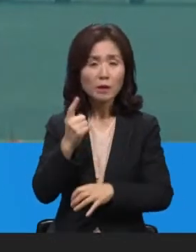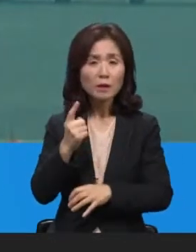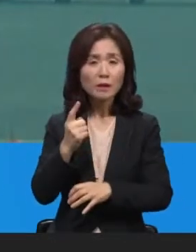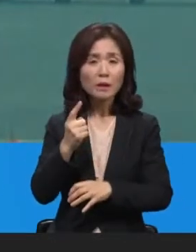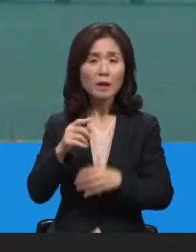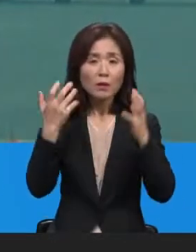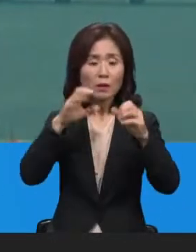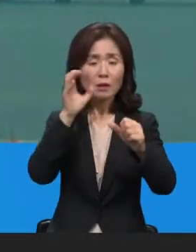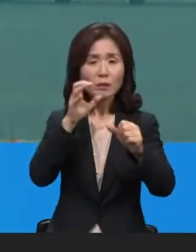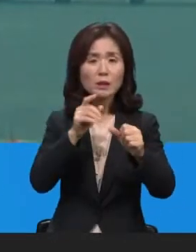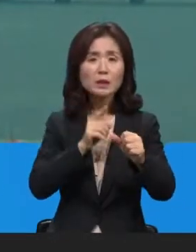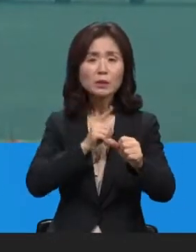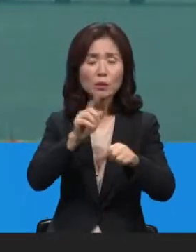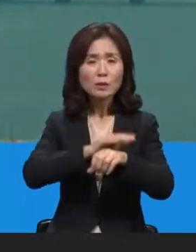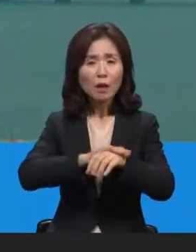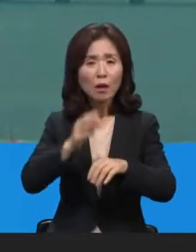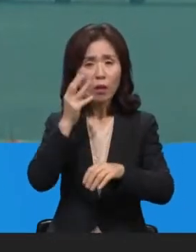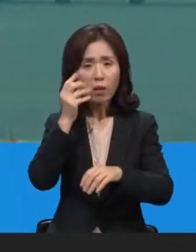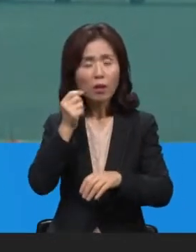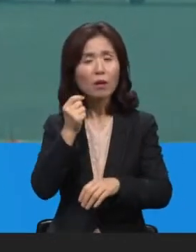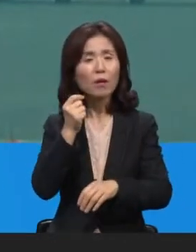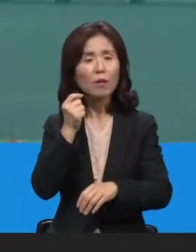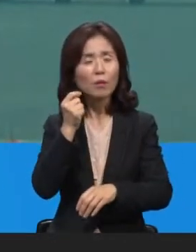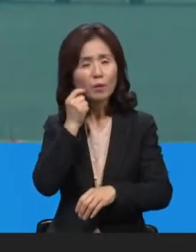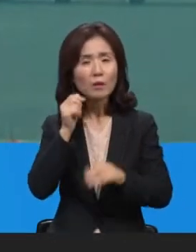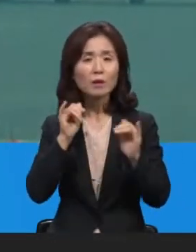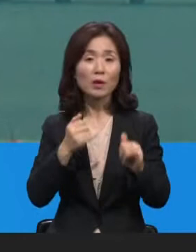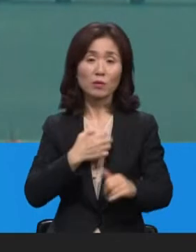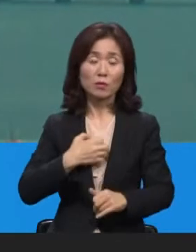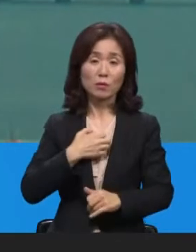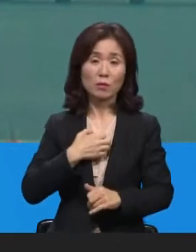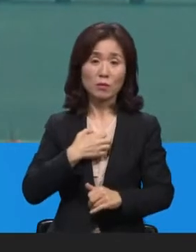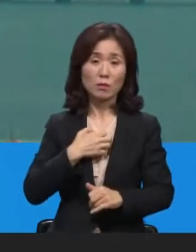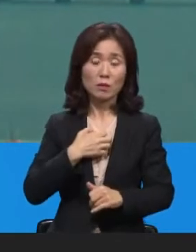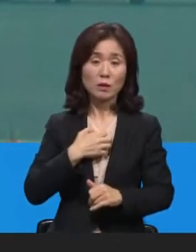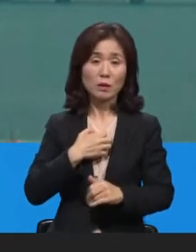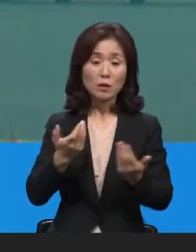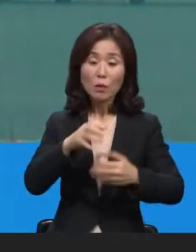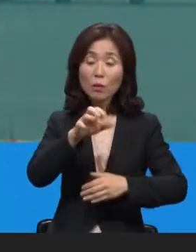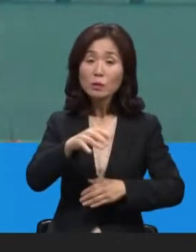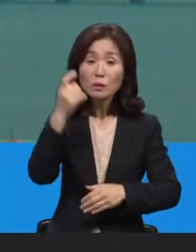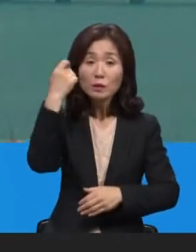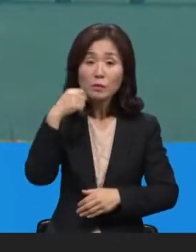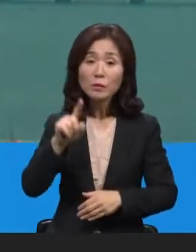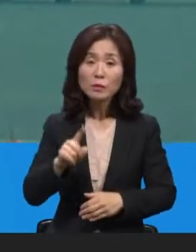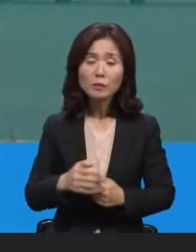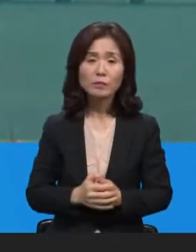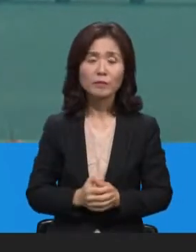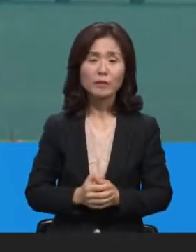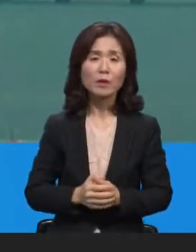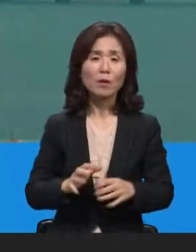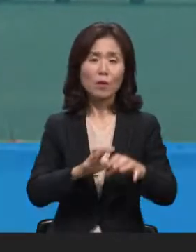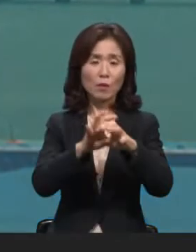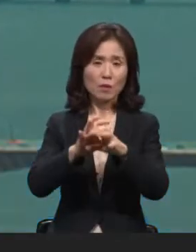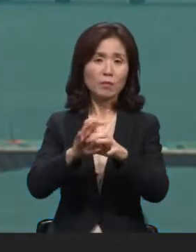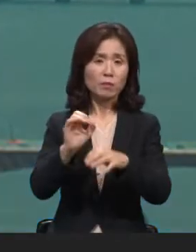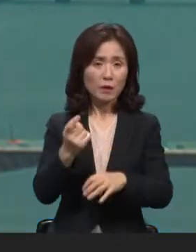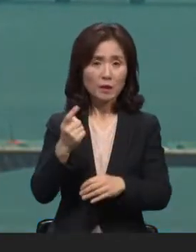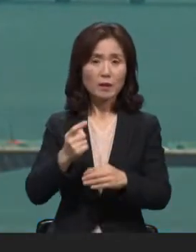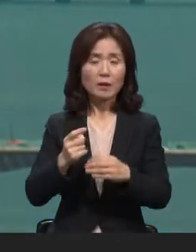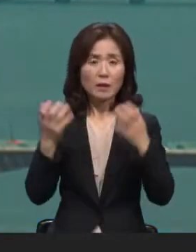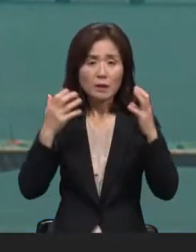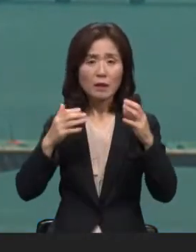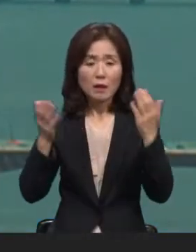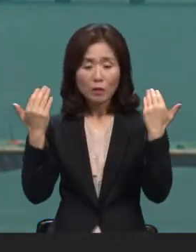제대로 아동학대 신고가 제대로 이루어지지 못했을까 봐 걱정인데 현장에서는 어떻게 보고 계십니까? 네, 코로나19로 아이들이